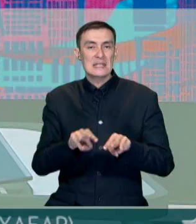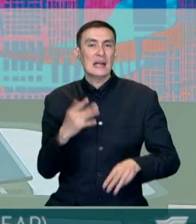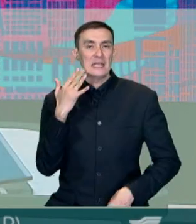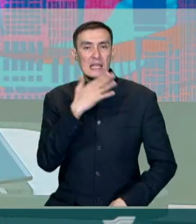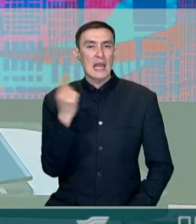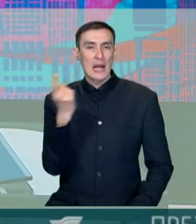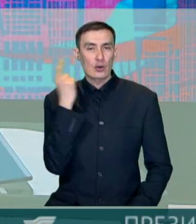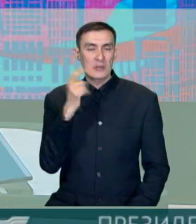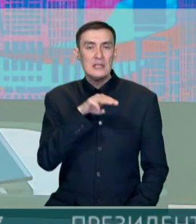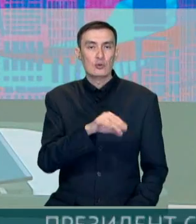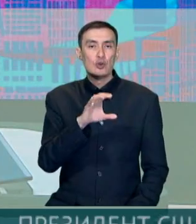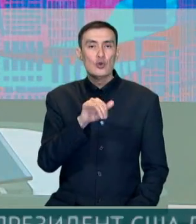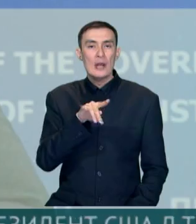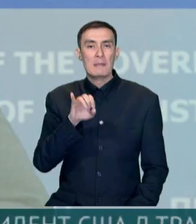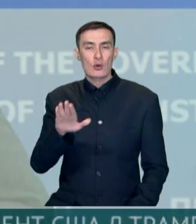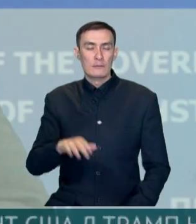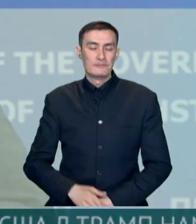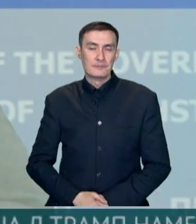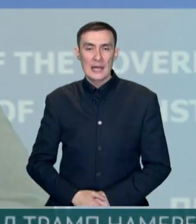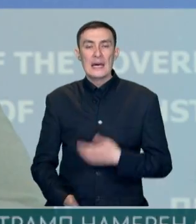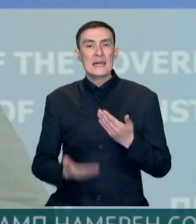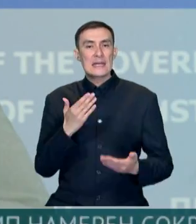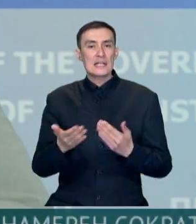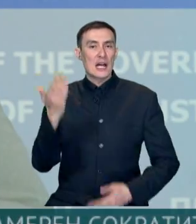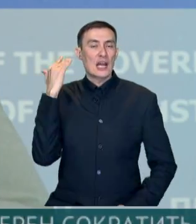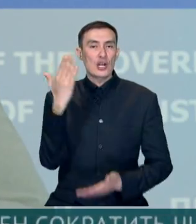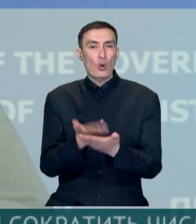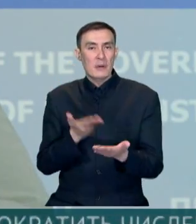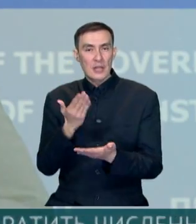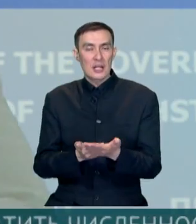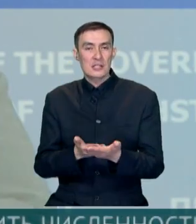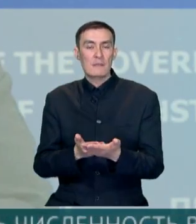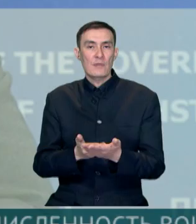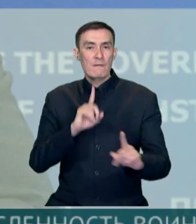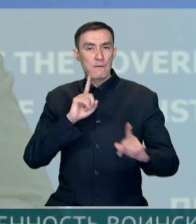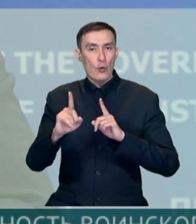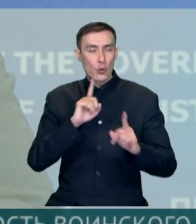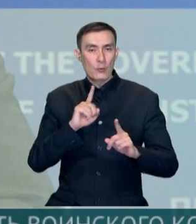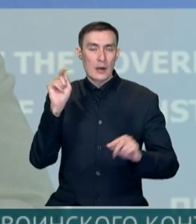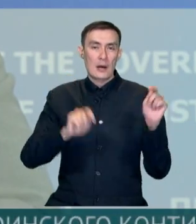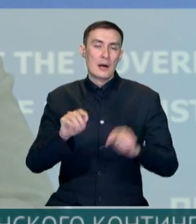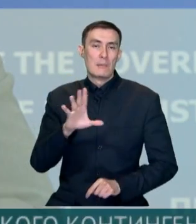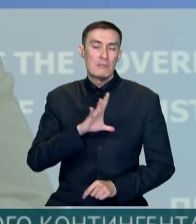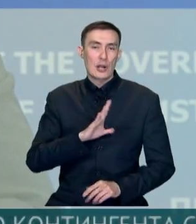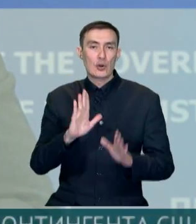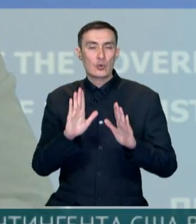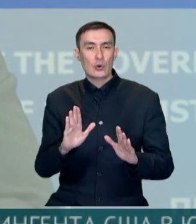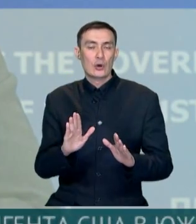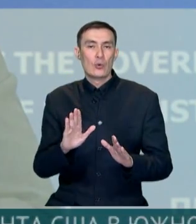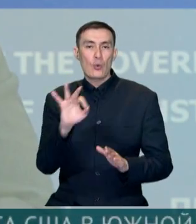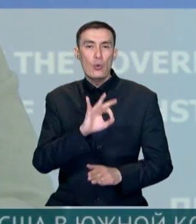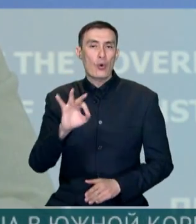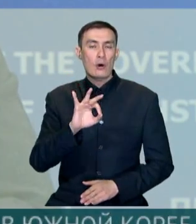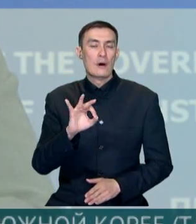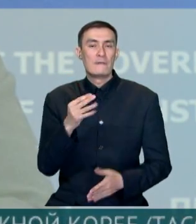экономики Тимур Сулейменов. Если раньше рекомендации форума были в основном применительно к экономической